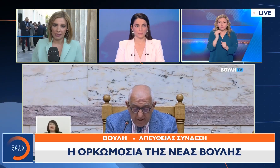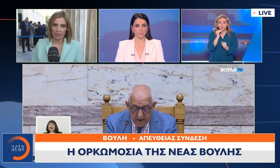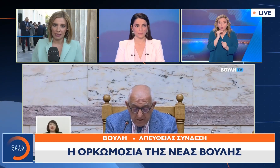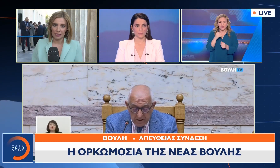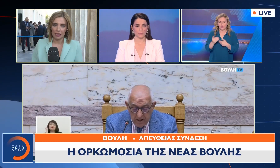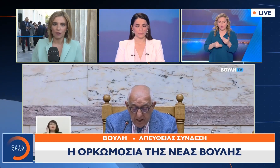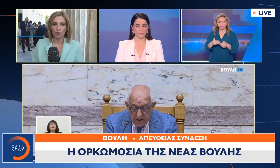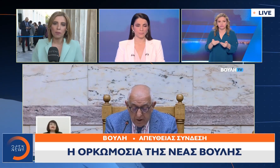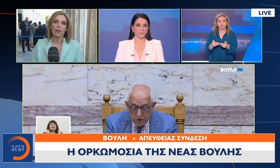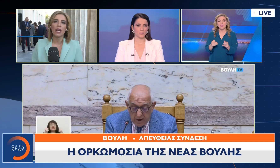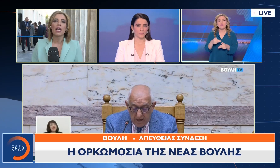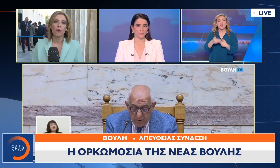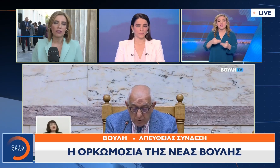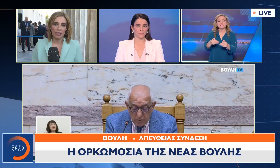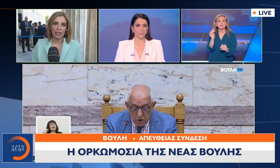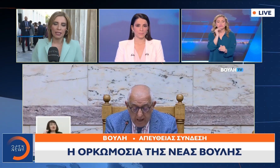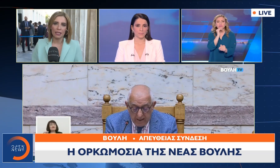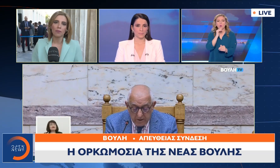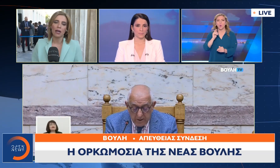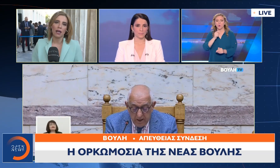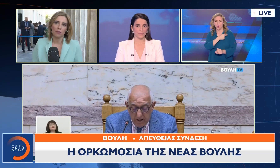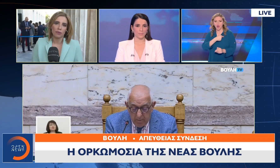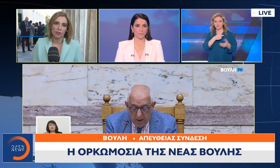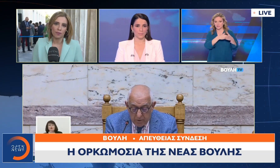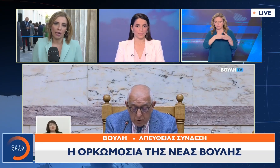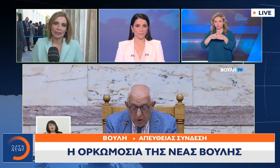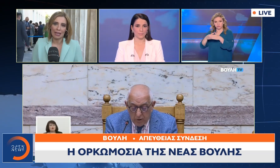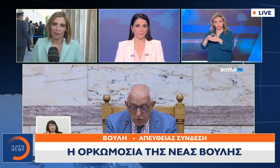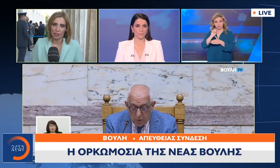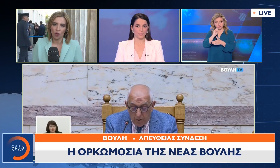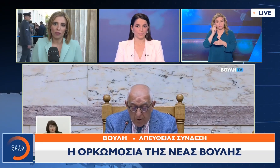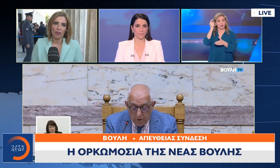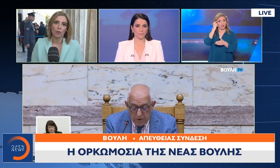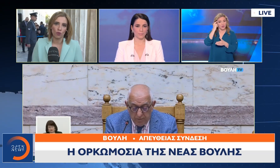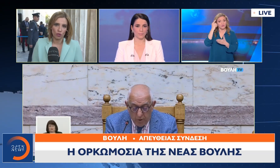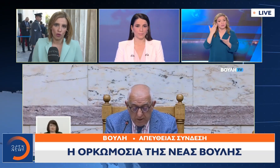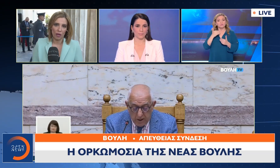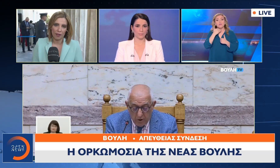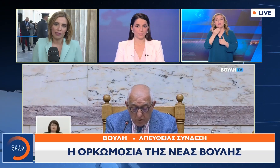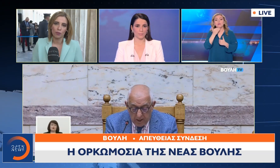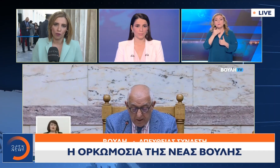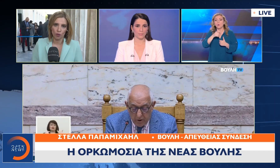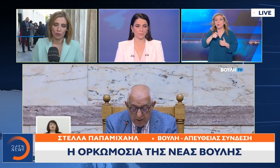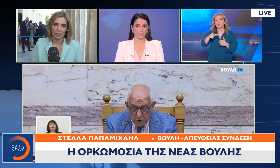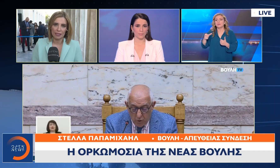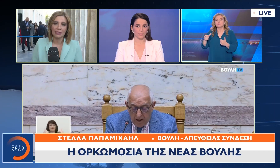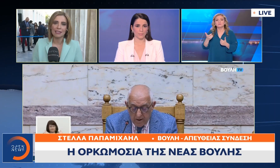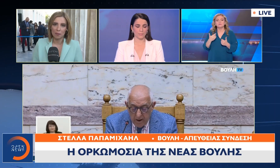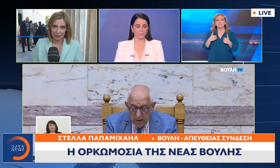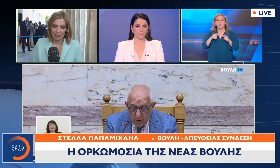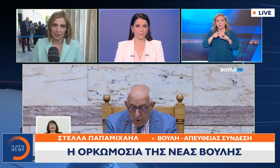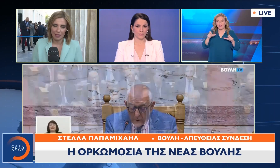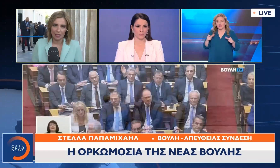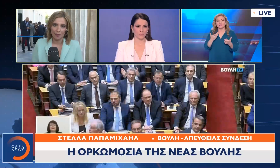οι πολιτικές εξελίξεις, ακριβώς επειδή οι πολιτικοί αρχηγοί κατάλαβαν ότι δεν θα μπορούσε ο καθένας από το δικό του μετερίζει